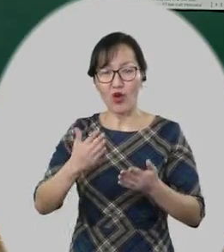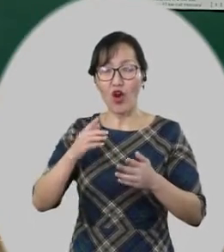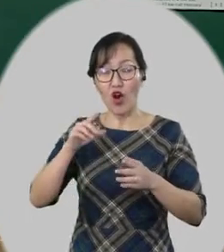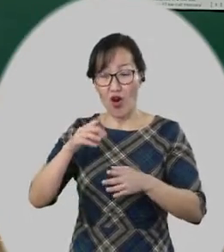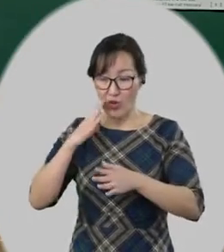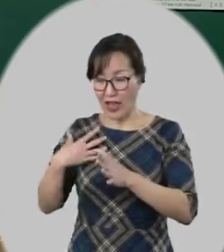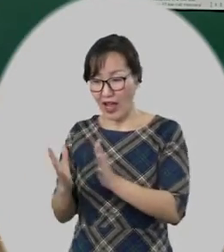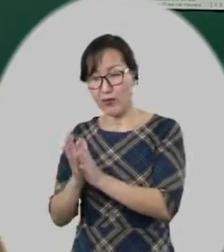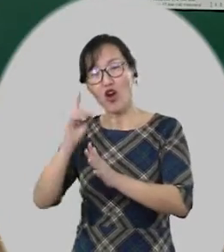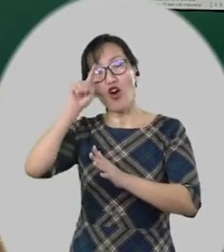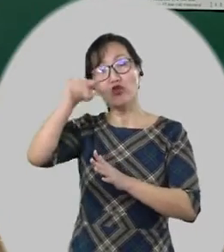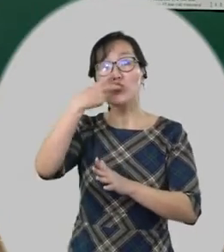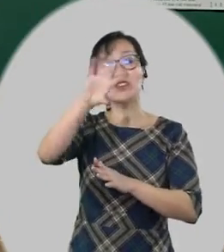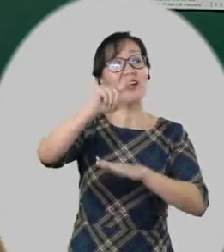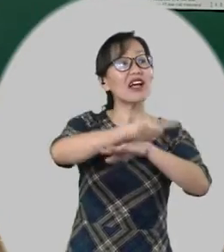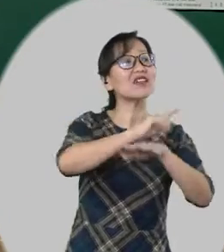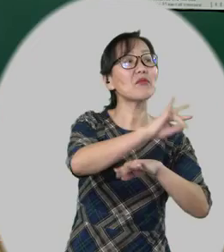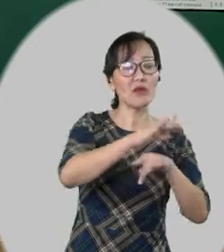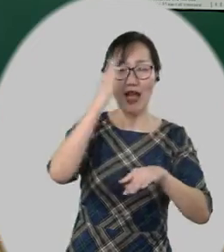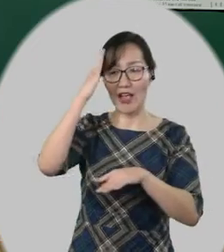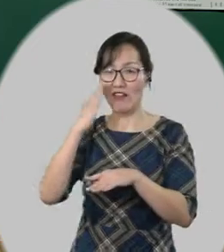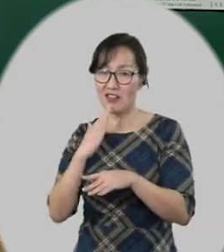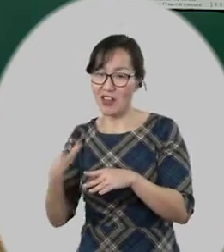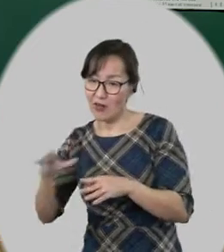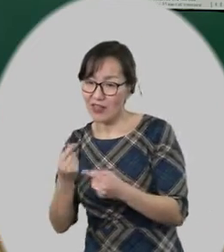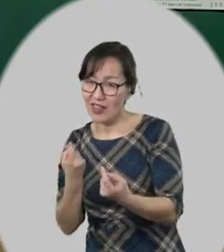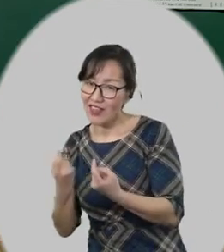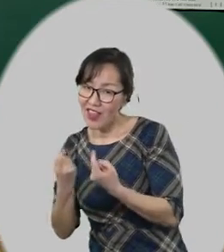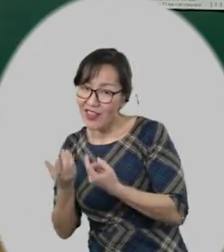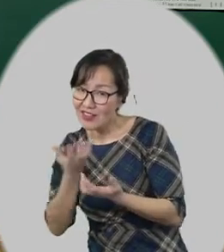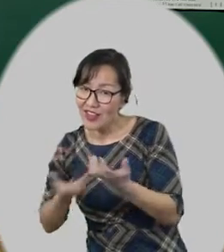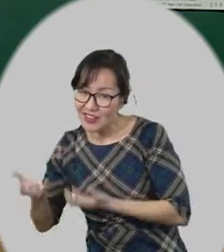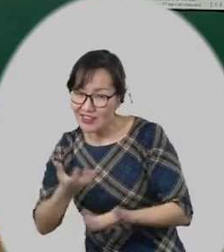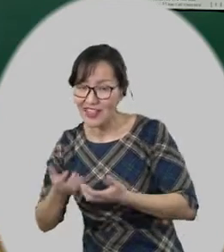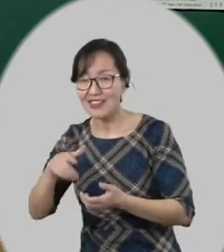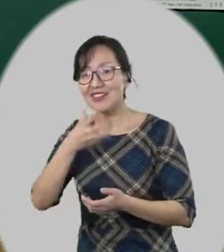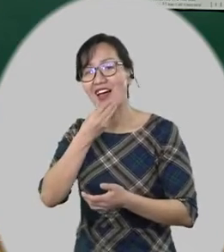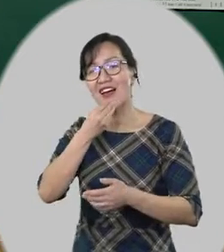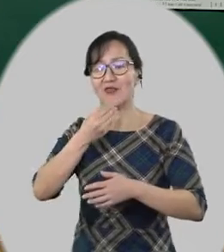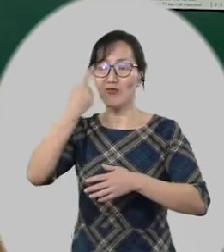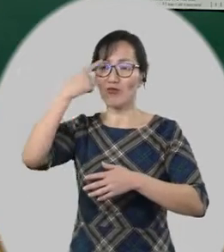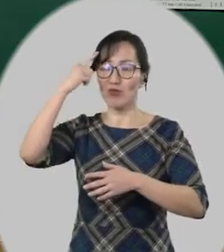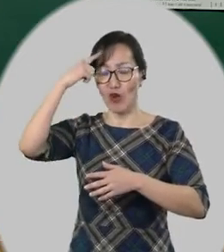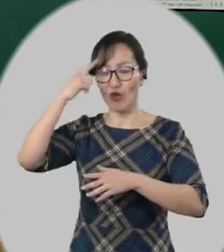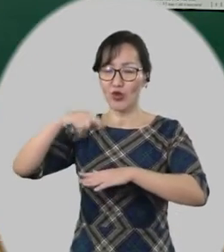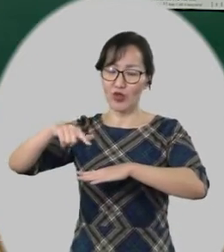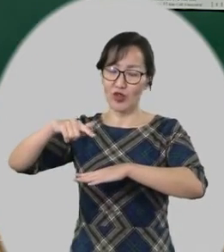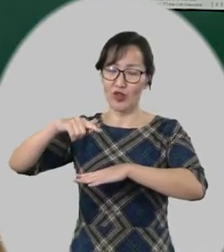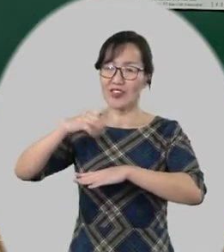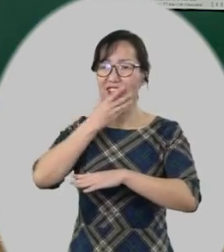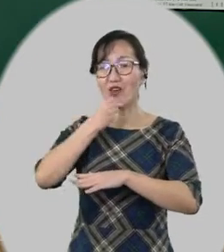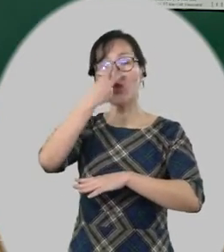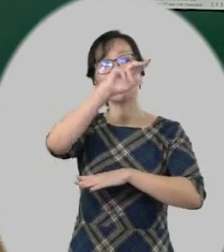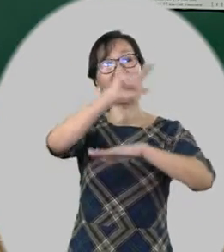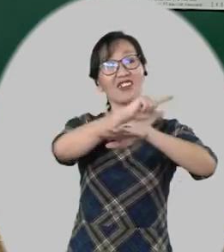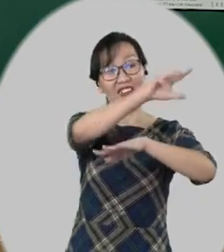үзсэн Монголын үзэсгэлэнт газрууд болон Монголын одоо сайхан газруудын талар газрын зураг дээр тайлбарлаж энэ газар нь энэ